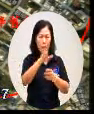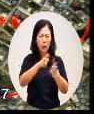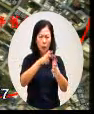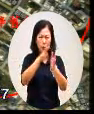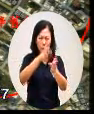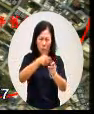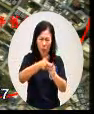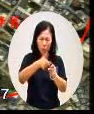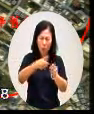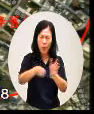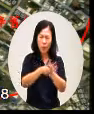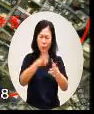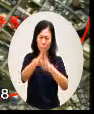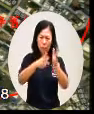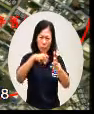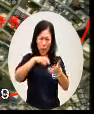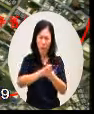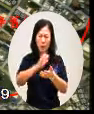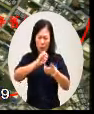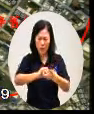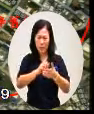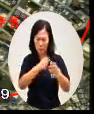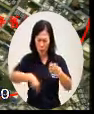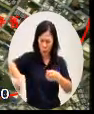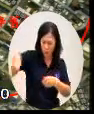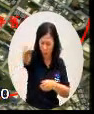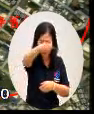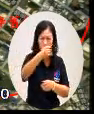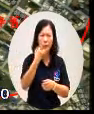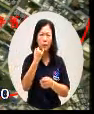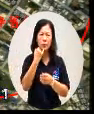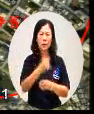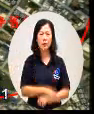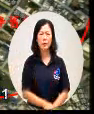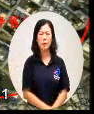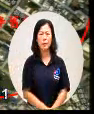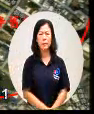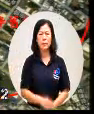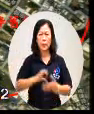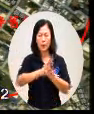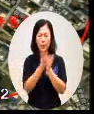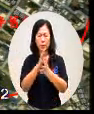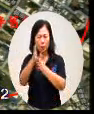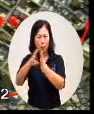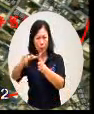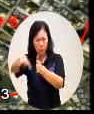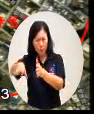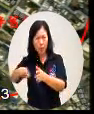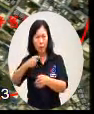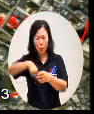没有办法直接，个个趴一林招贵家惠民里吼，这个车头寮啊，这惠车头。